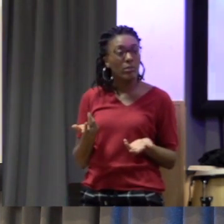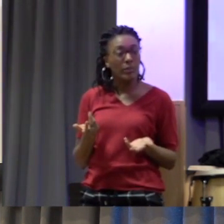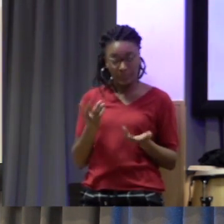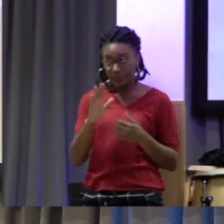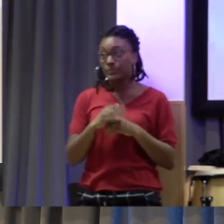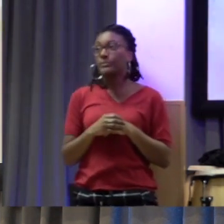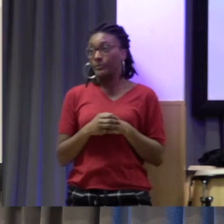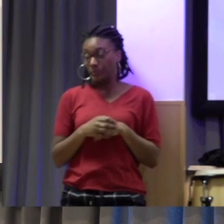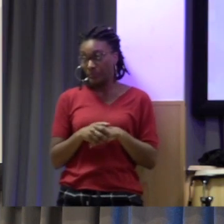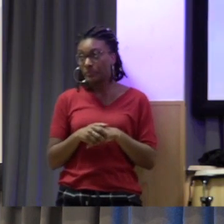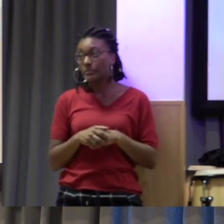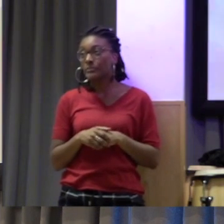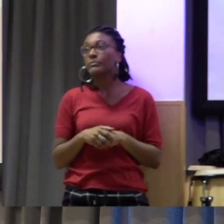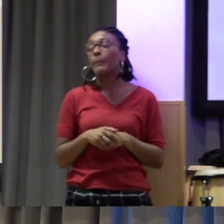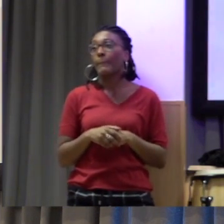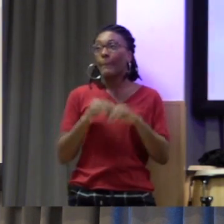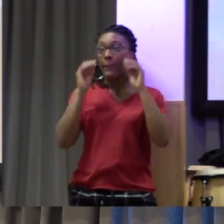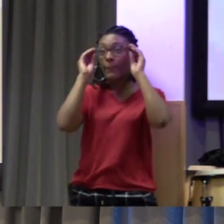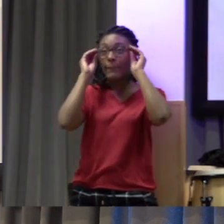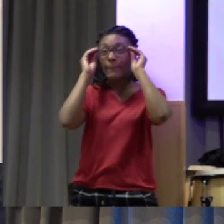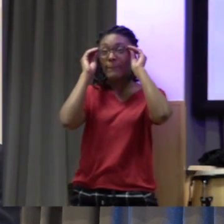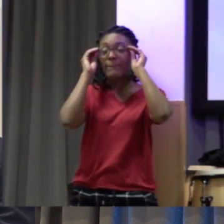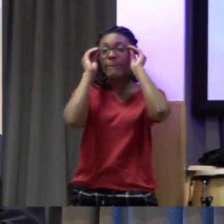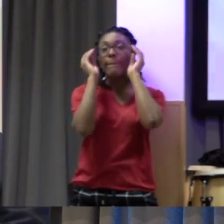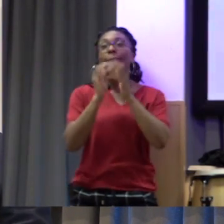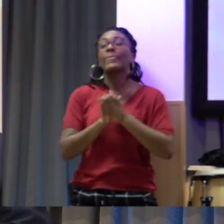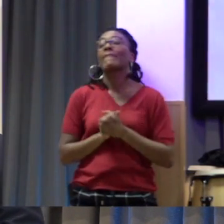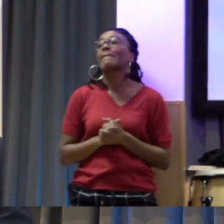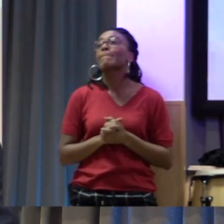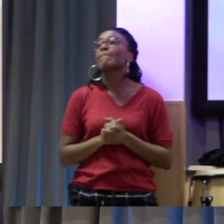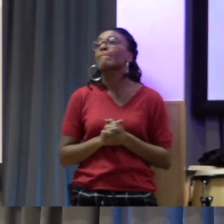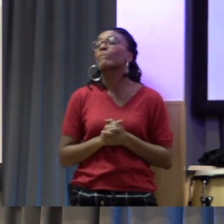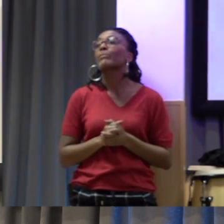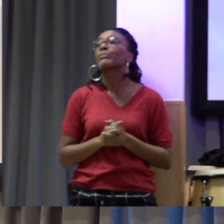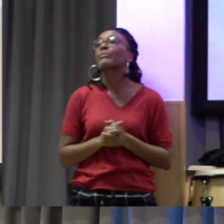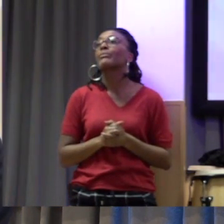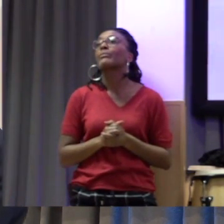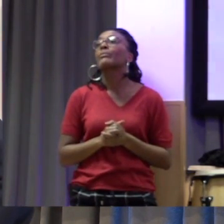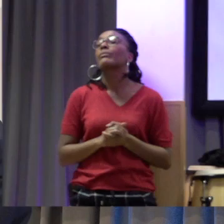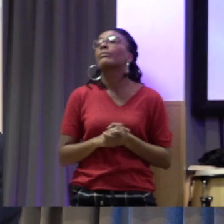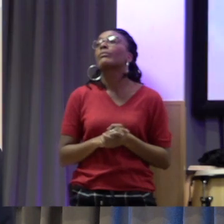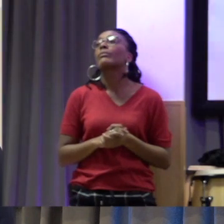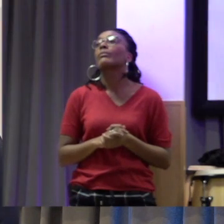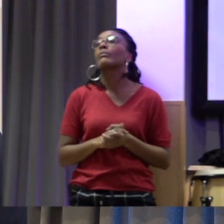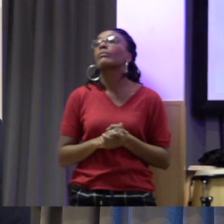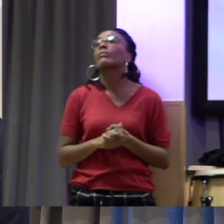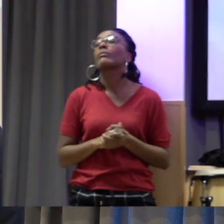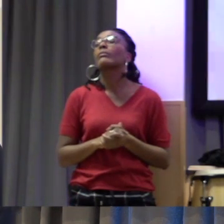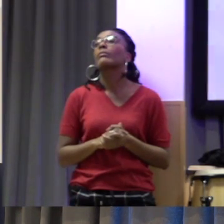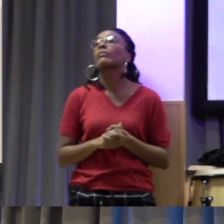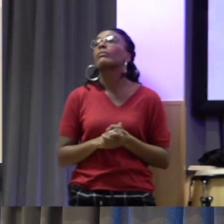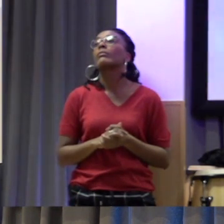Ainsi, la parabole aussi des mauvais vignerons. Il est dit qu'il y a un roi qui